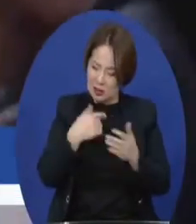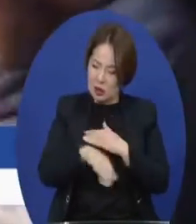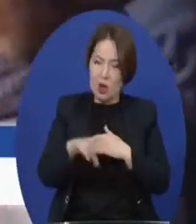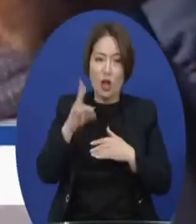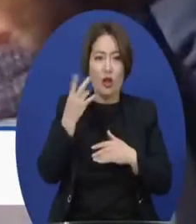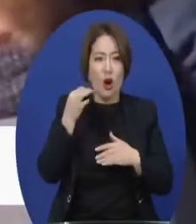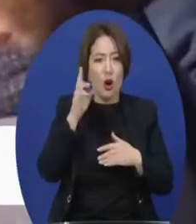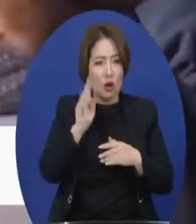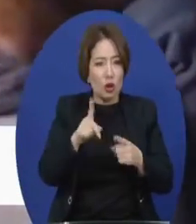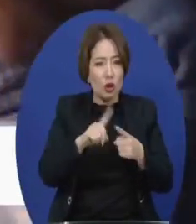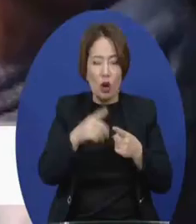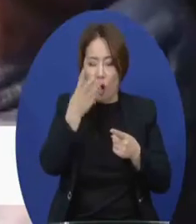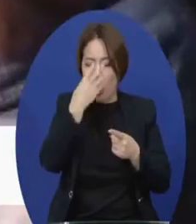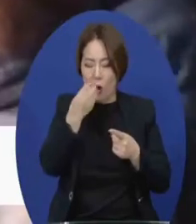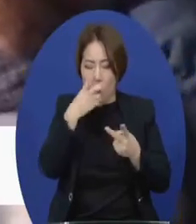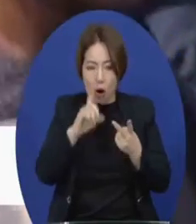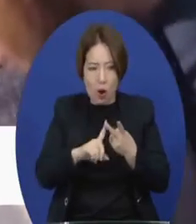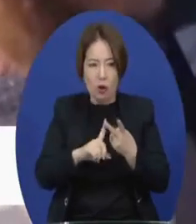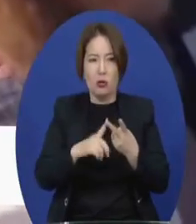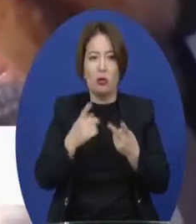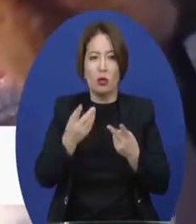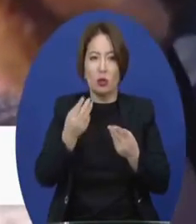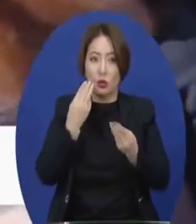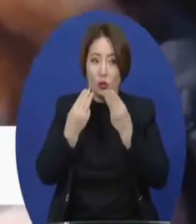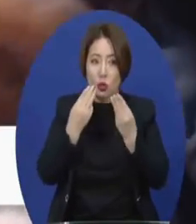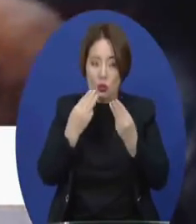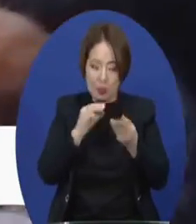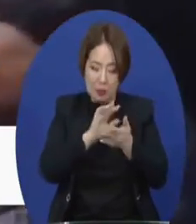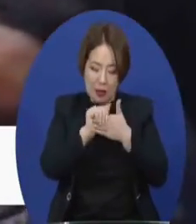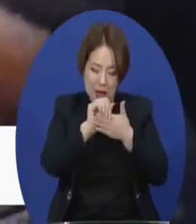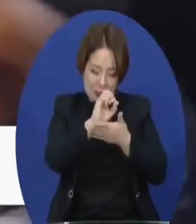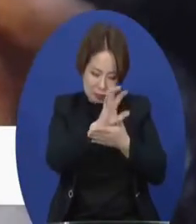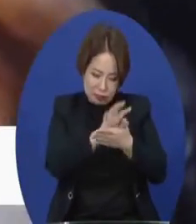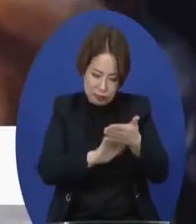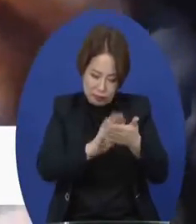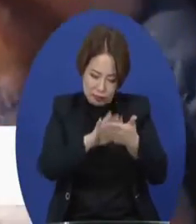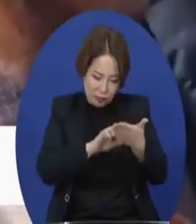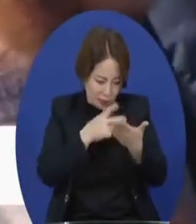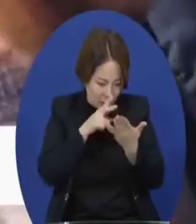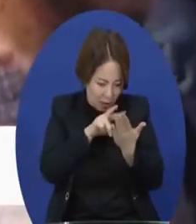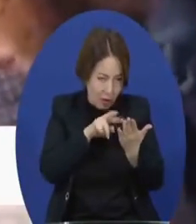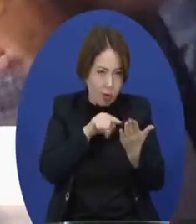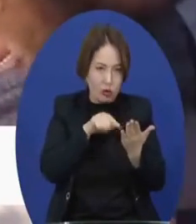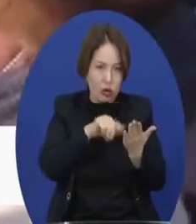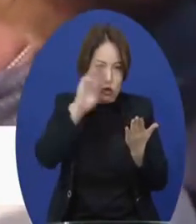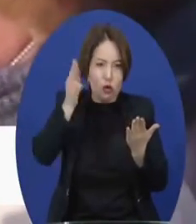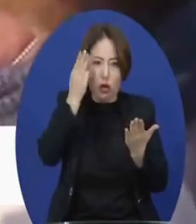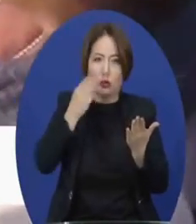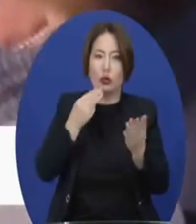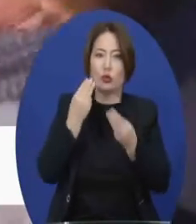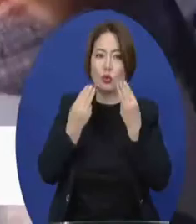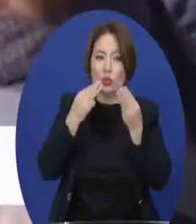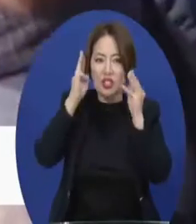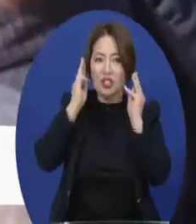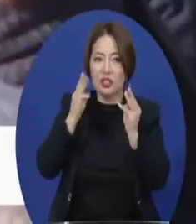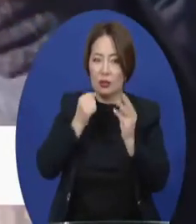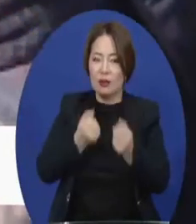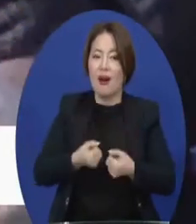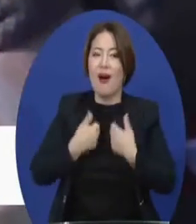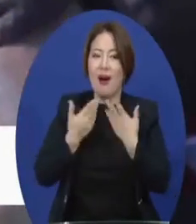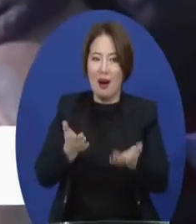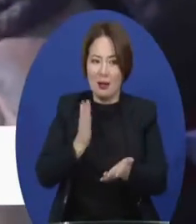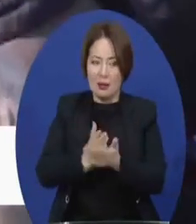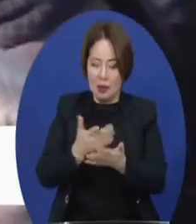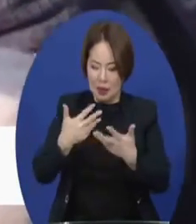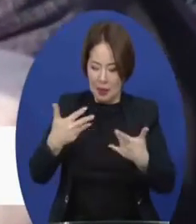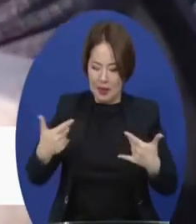Лондонгийн, Хонконгийн шүүхүүдээр гарсан баримтуудаар би маш дэлгэрэн, маш тодорхой шүүхийн бүр шийдвэр гарсан байгаа.